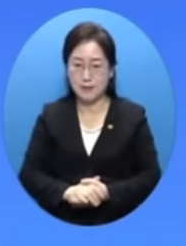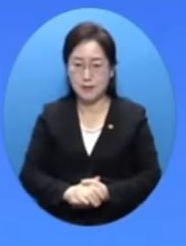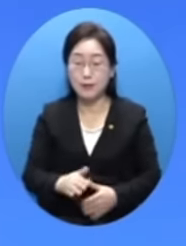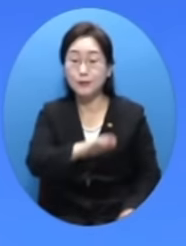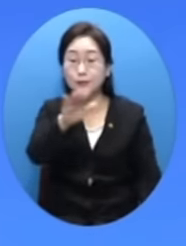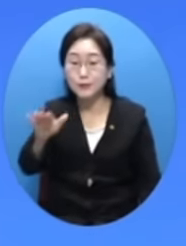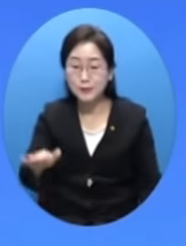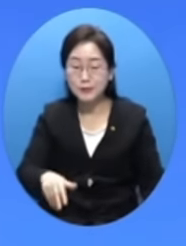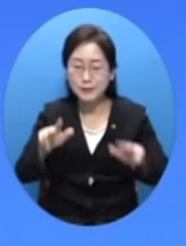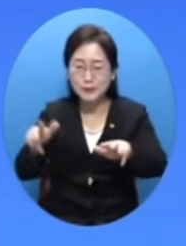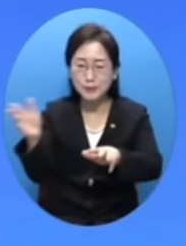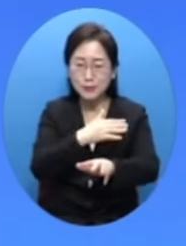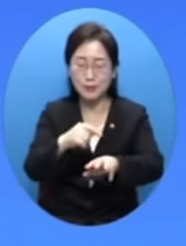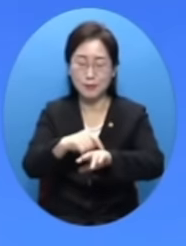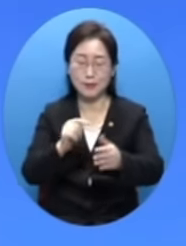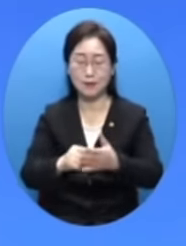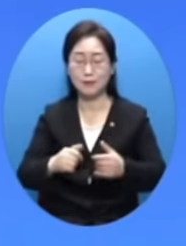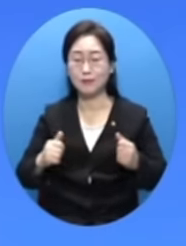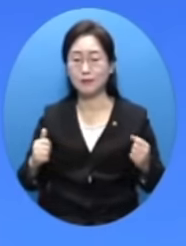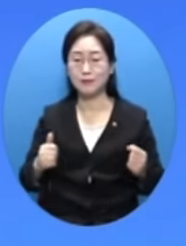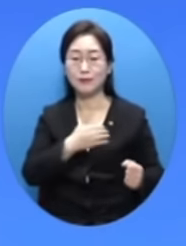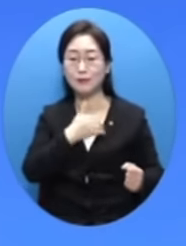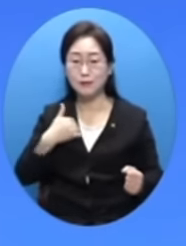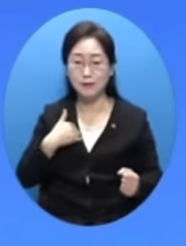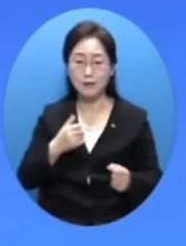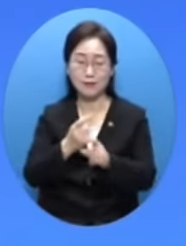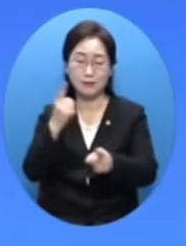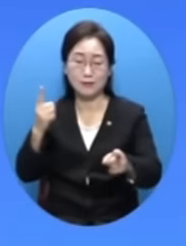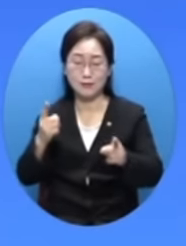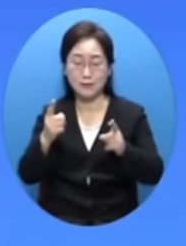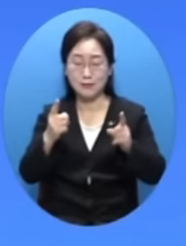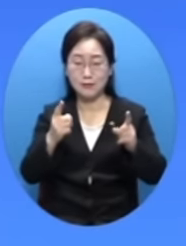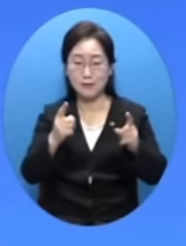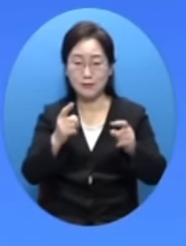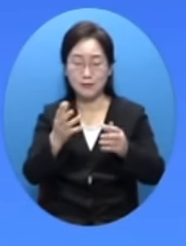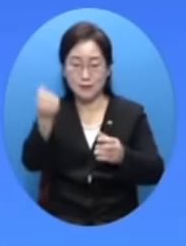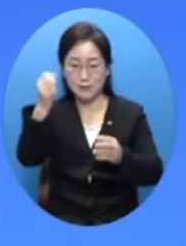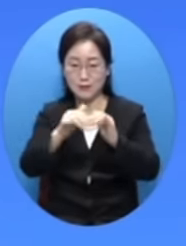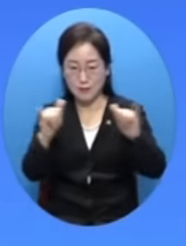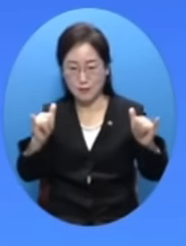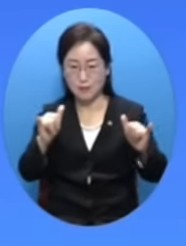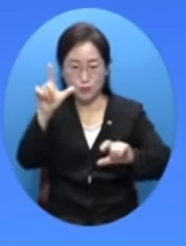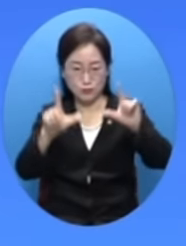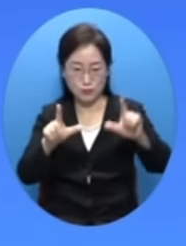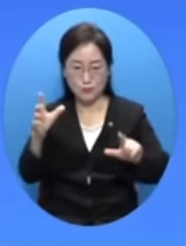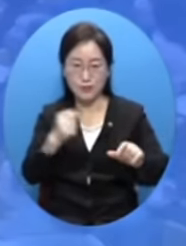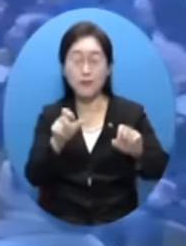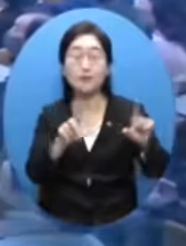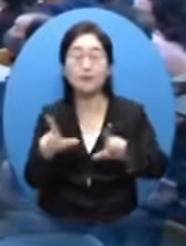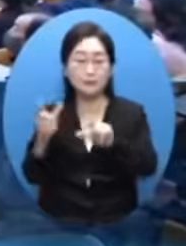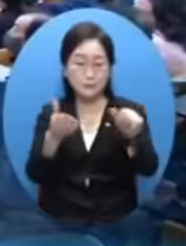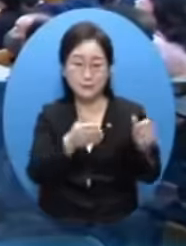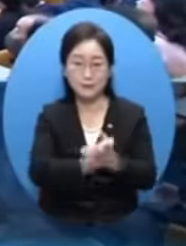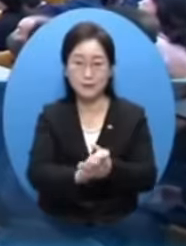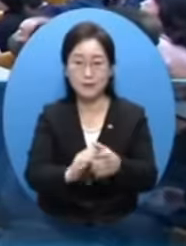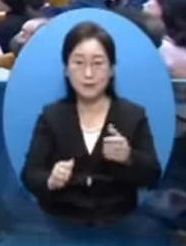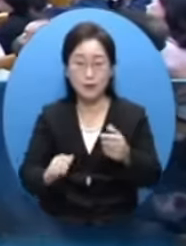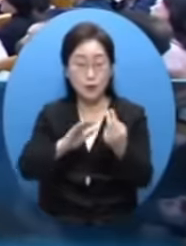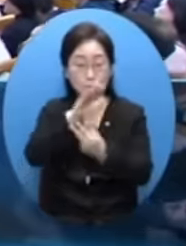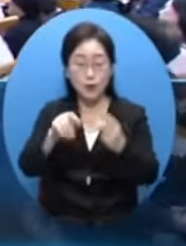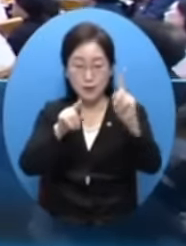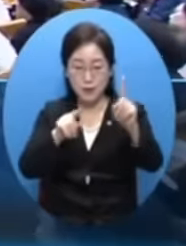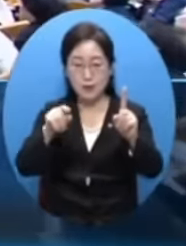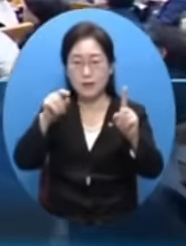우리는 이제부터는 가슴을 펴고 당당하게 승리자의 삶을 살아가야 되는 것입니다. 요한일서 5장 4절 5절을